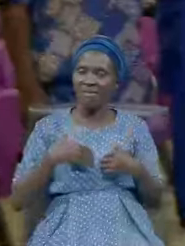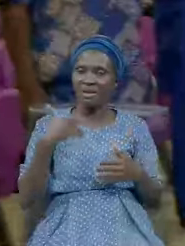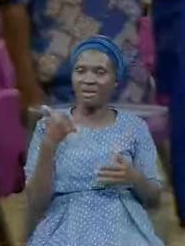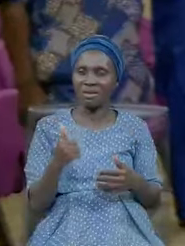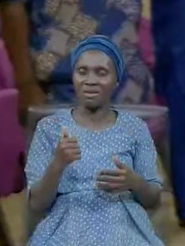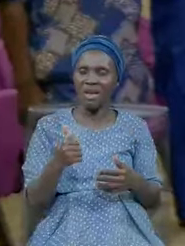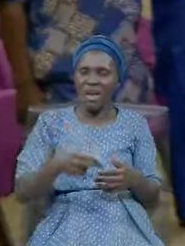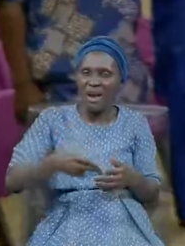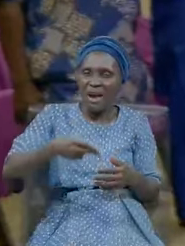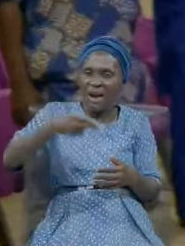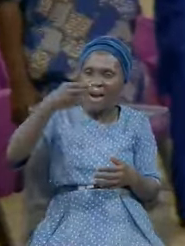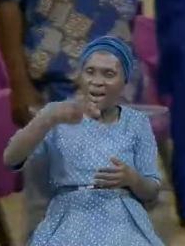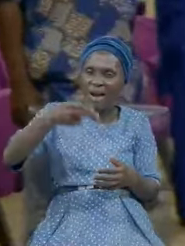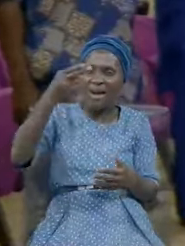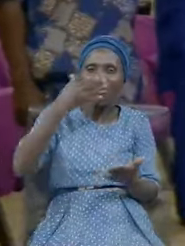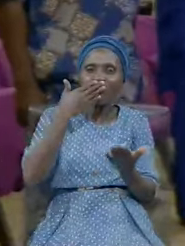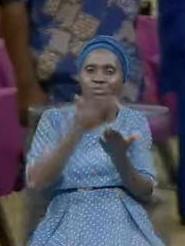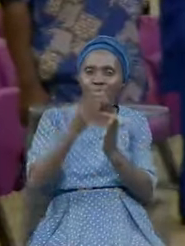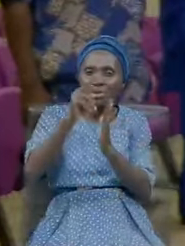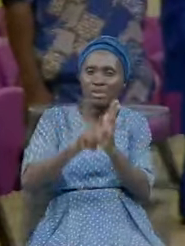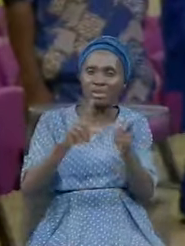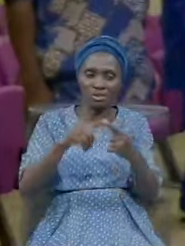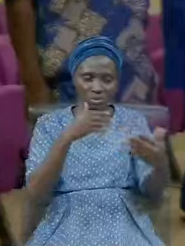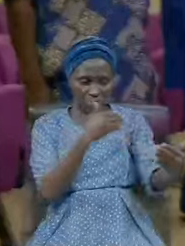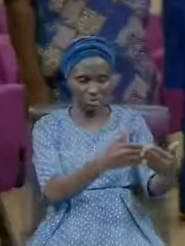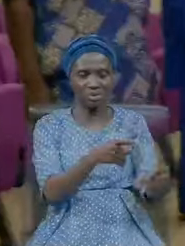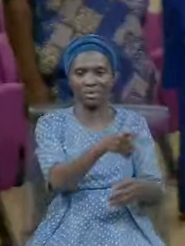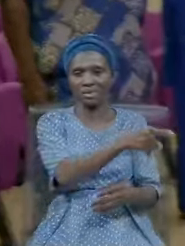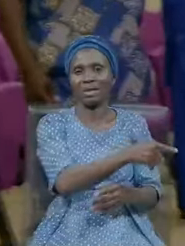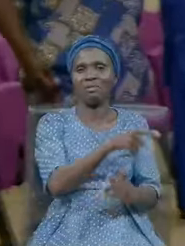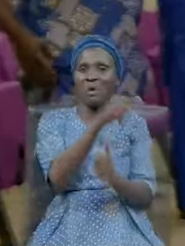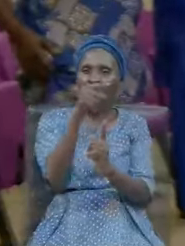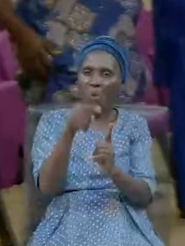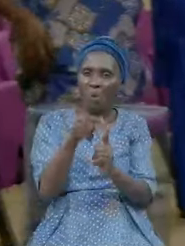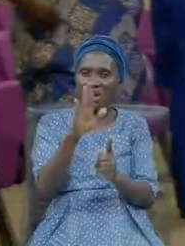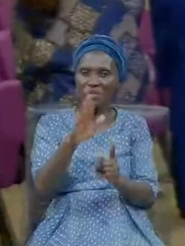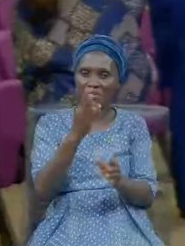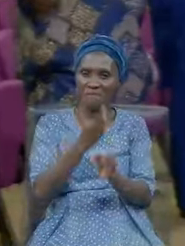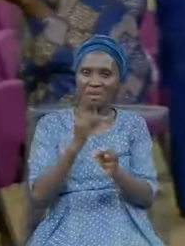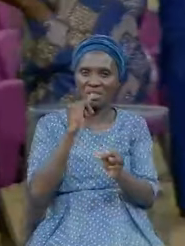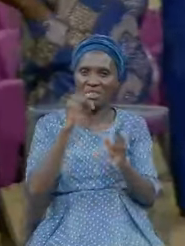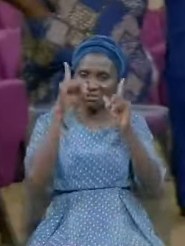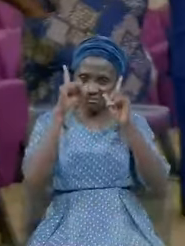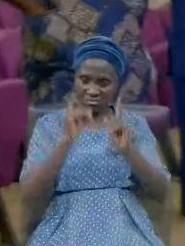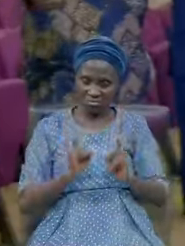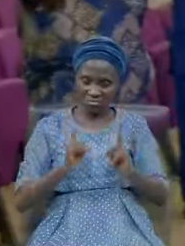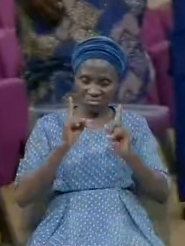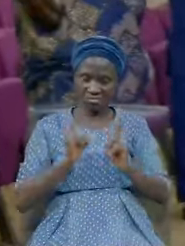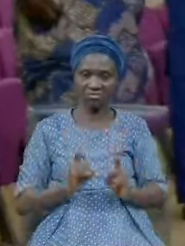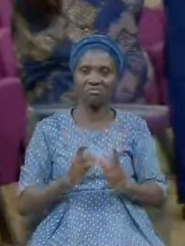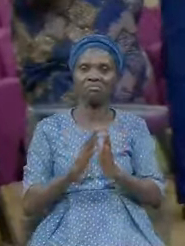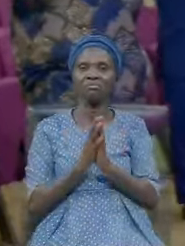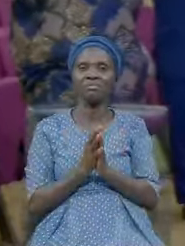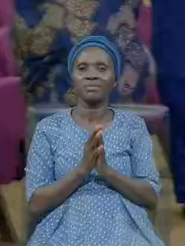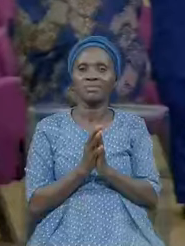et leur envoyer ça à nouveau il faut avoir la bonté transcendante lorsque votre